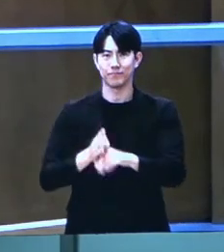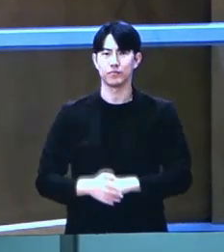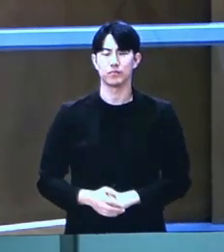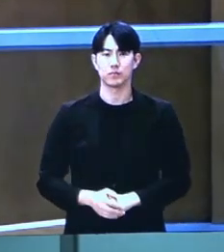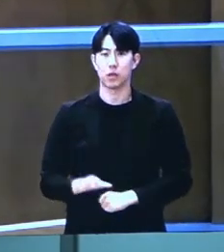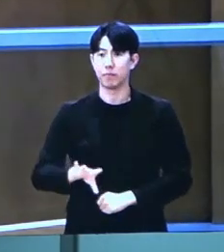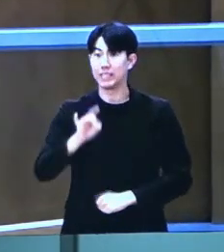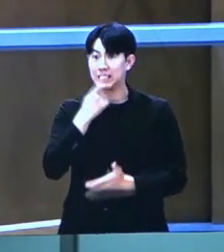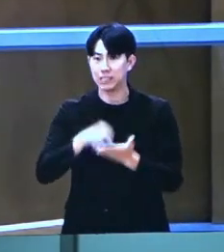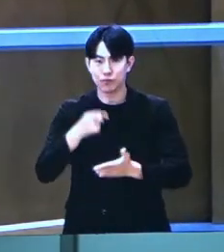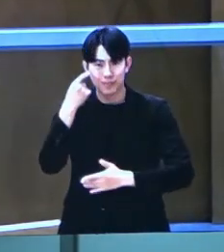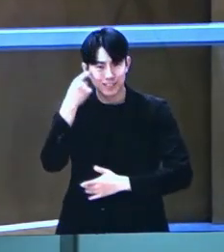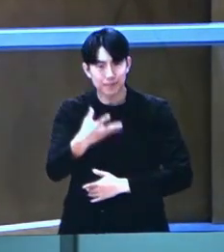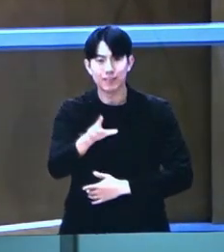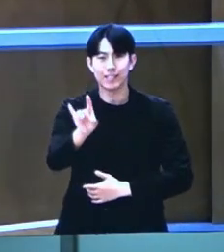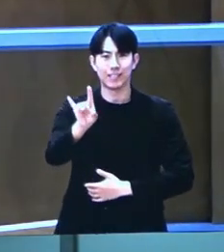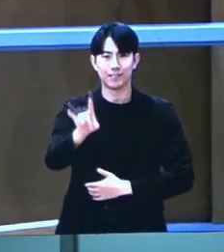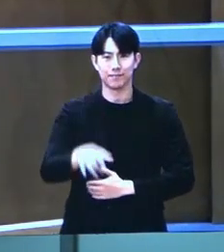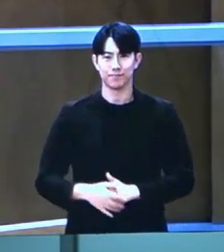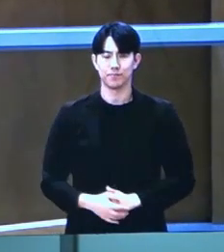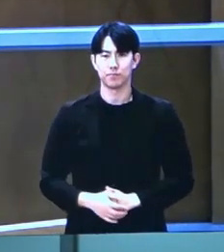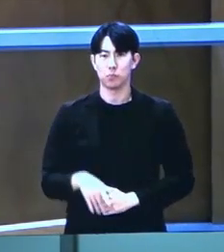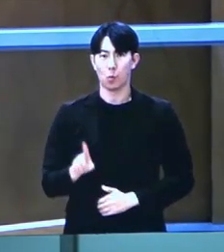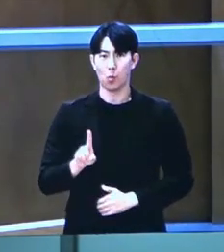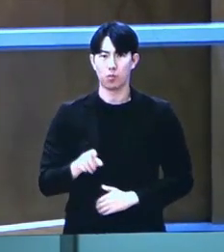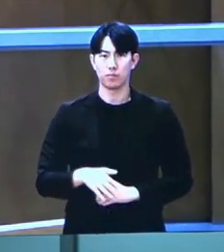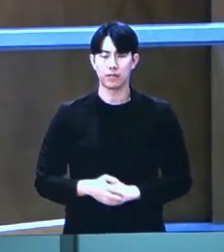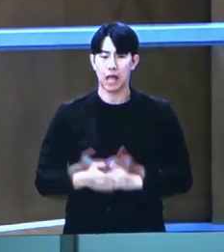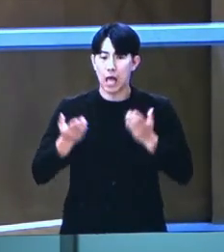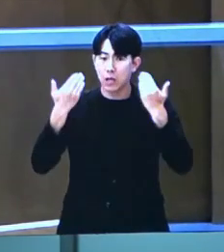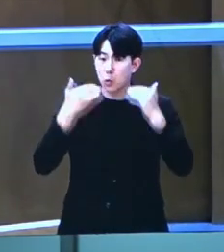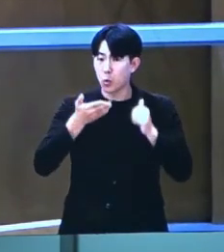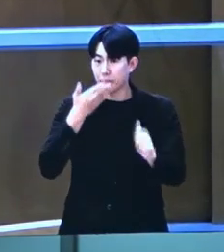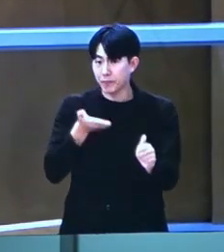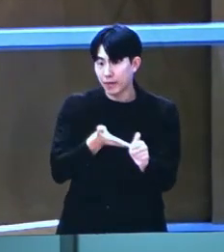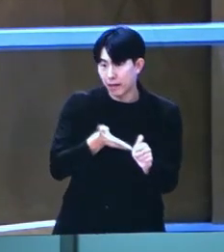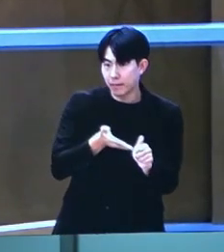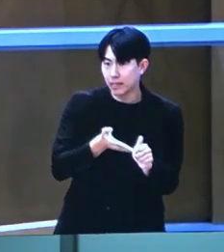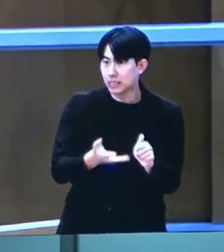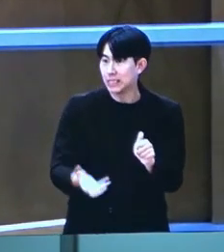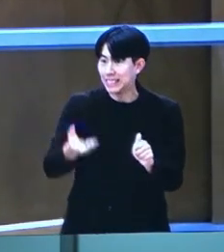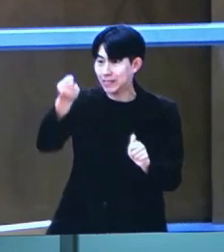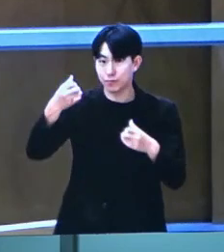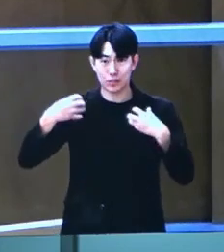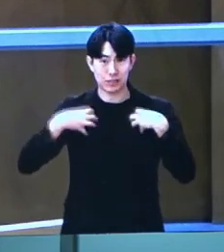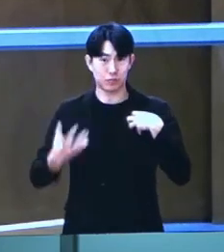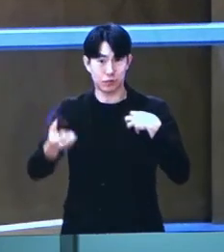먼저 쉬운 질문 하나 드리고자 합니다. 학교급식은 어느 관청의 업무일까요?